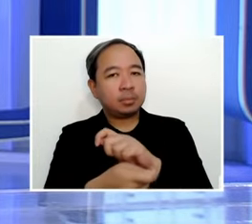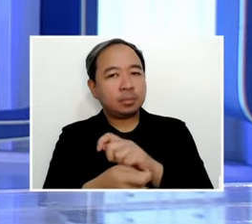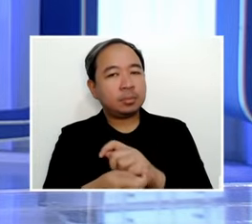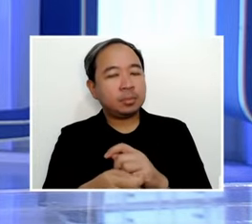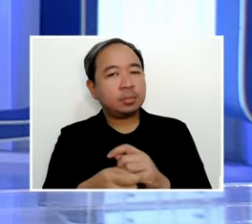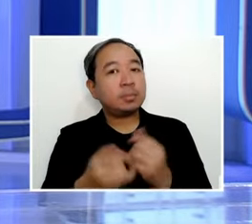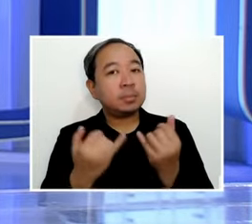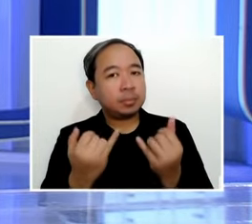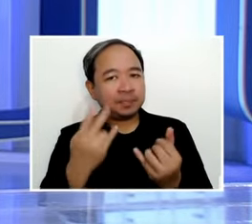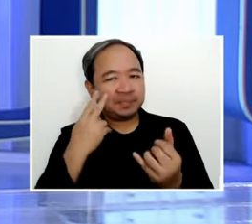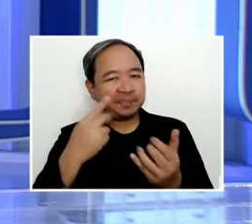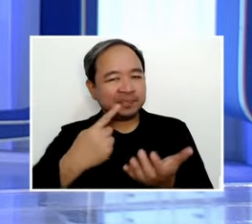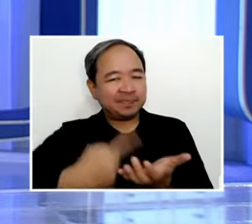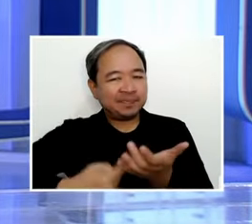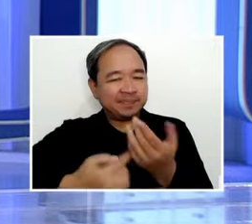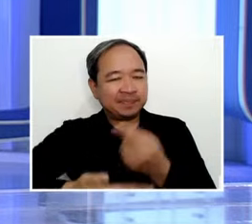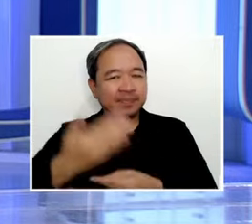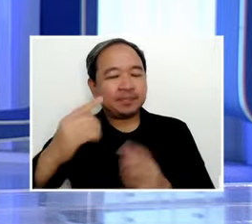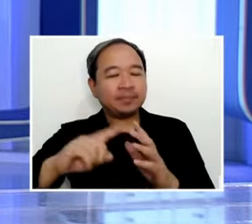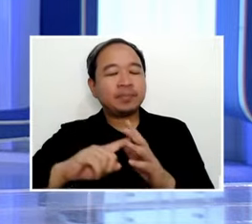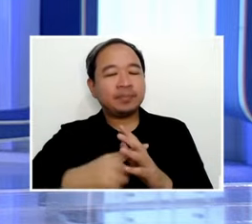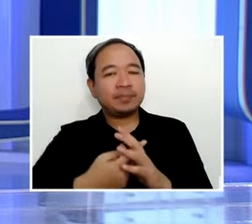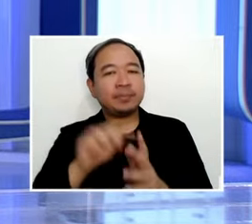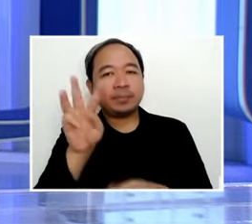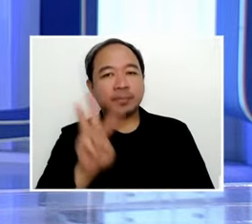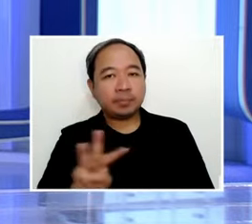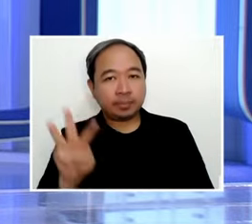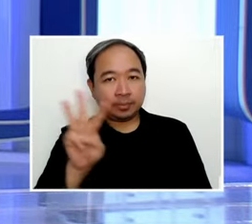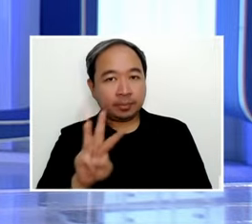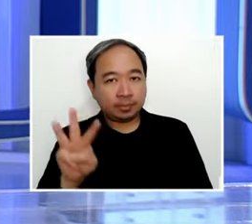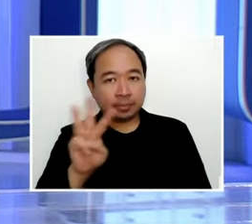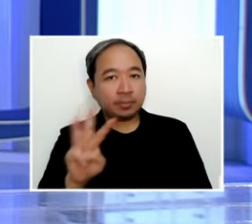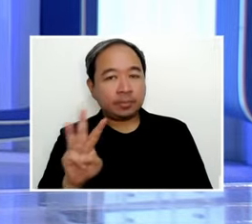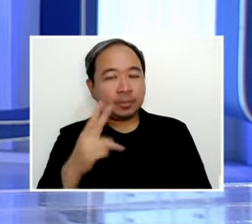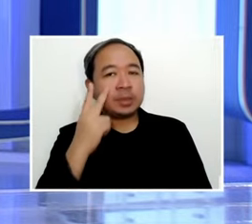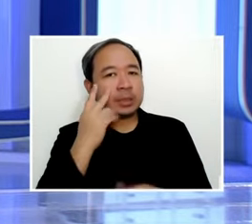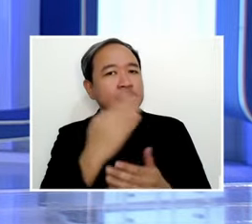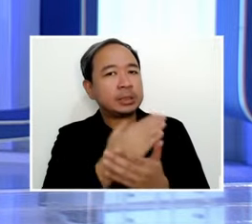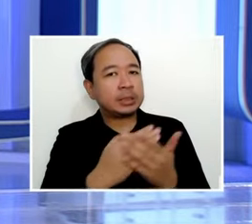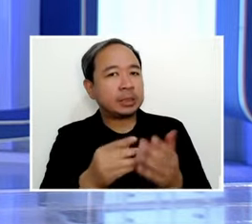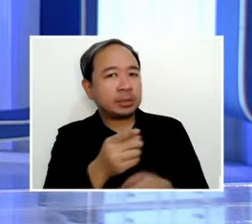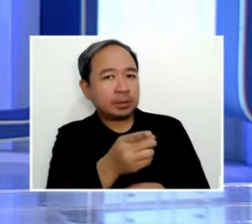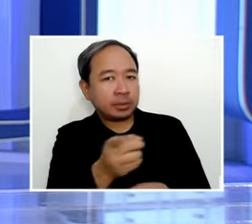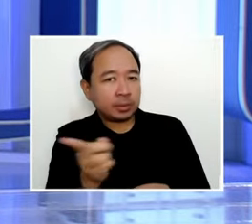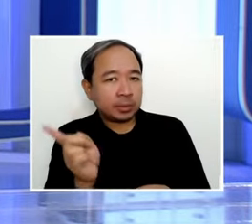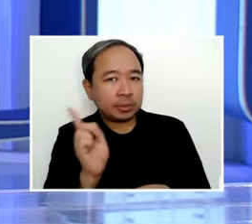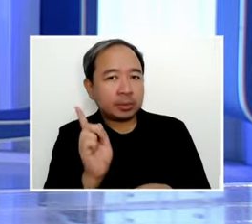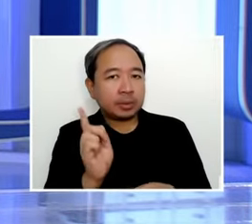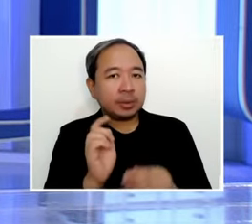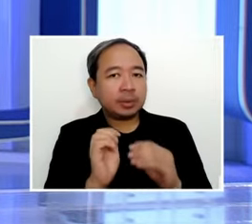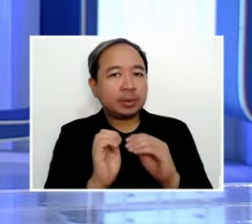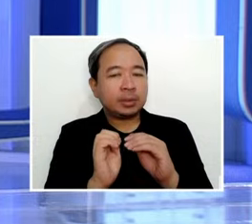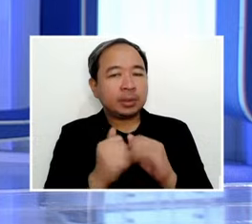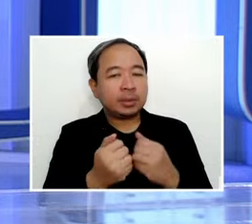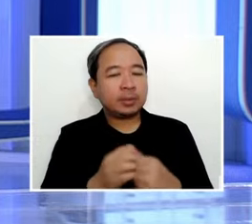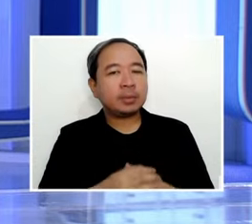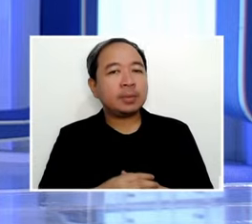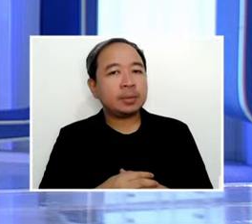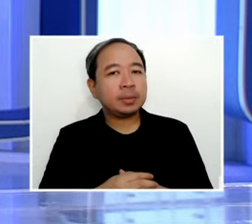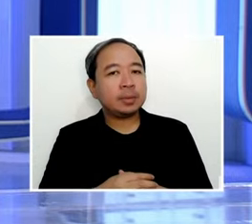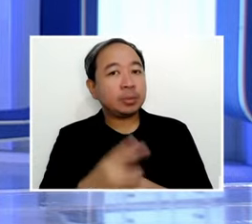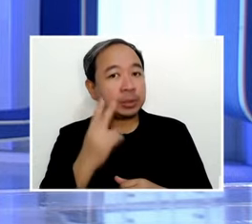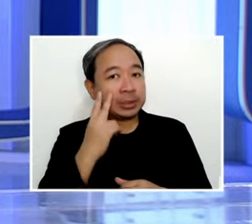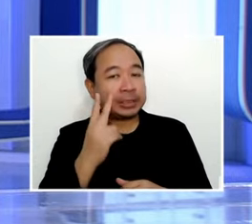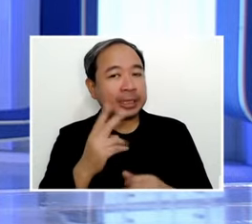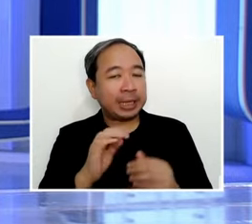mga debate sa Miyerkules, habang malamig naman na ang ilan sa panukalang manligaw pa sa mga senador ang